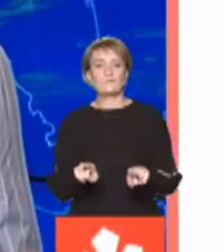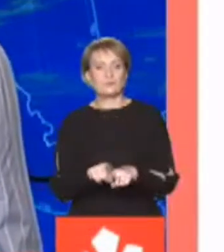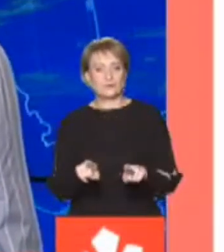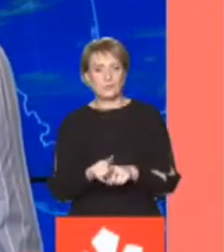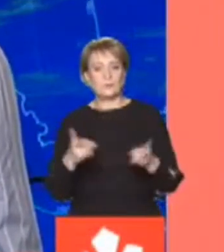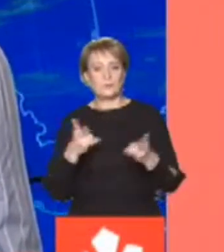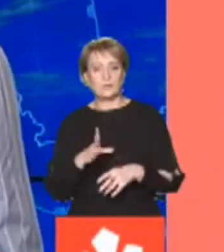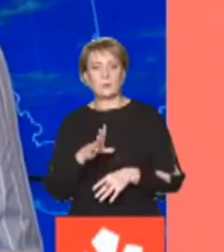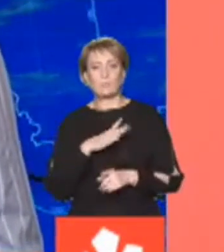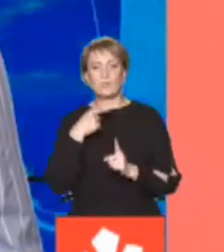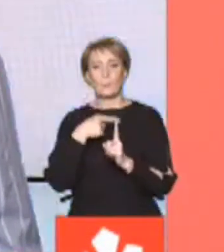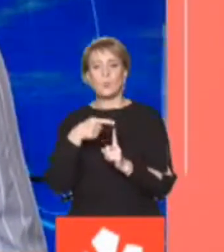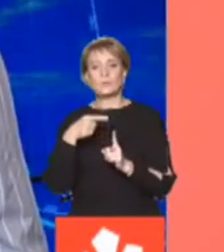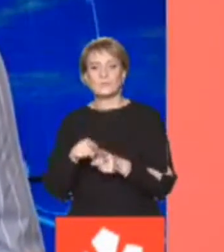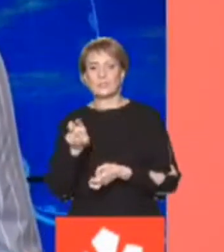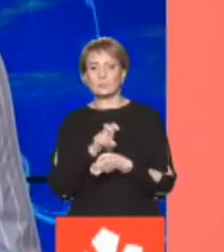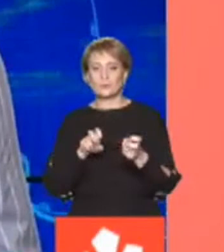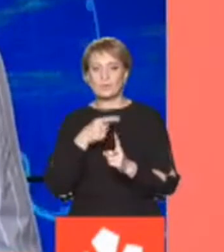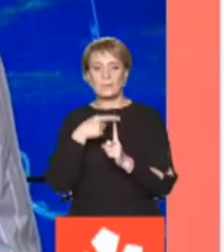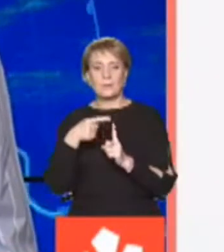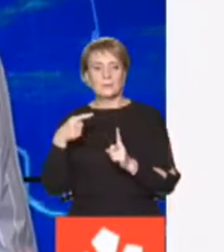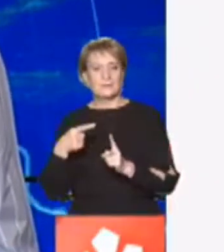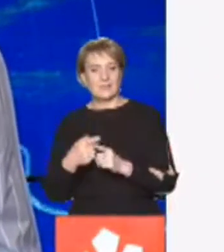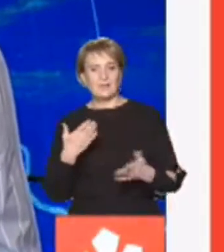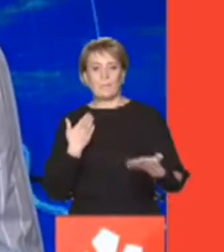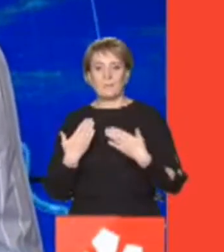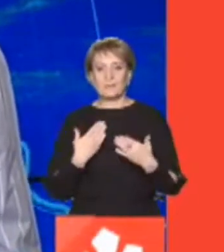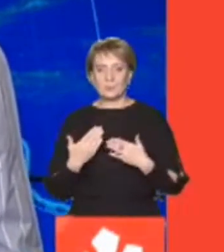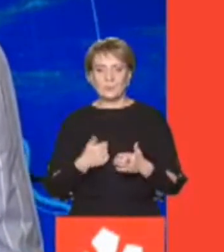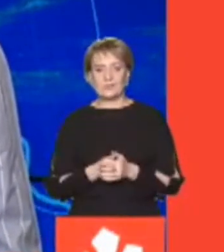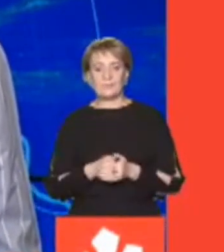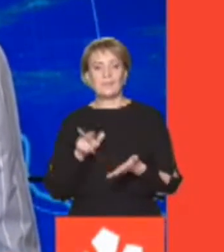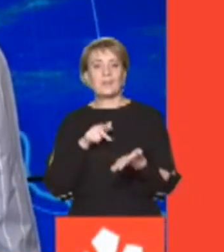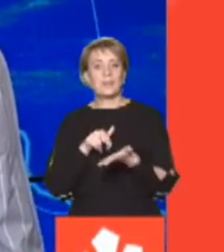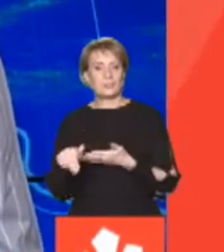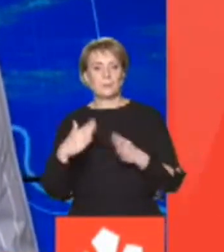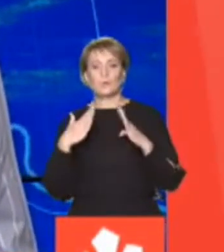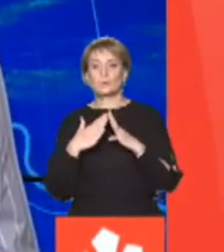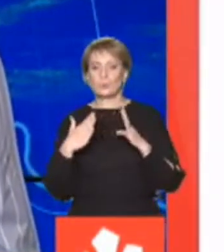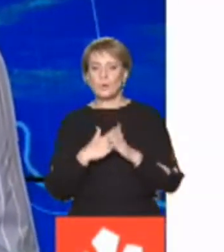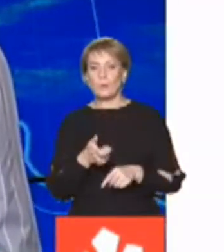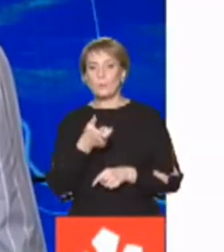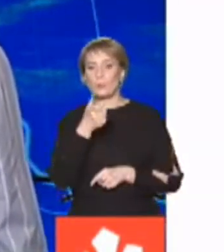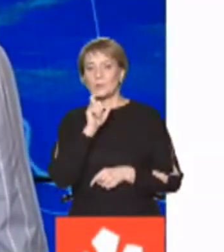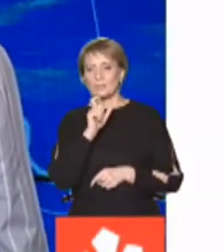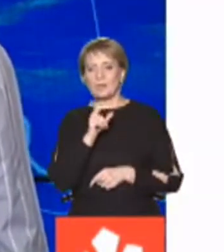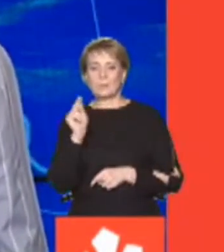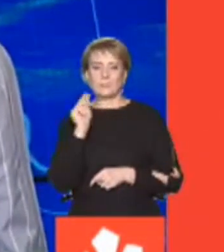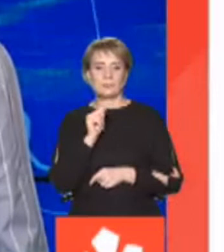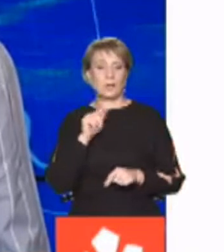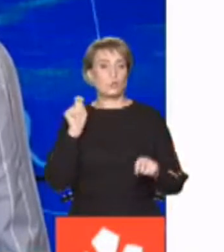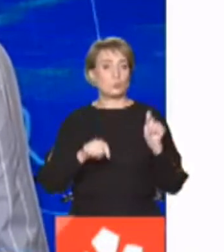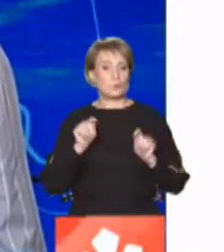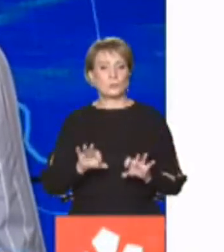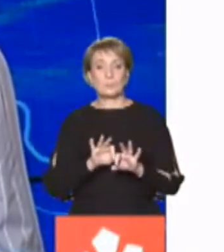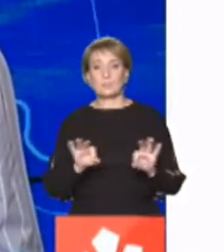бути позитивними, шукати позитивний підхід. Ну так, сидимо вдома, п'ємо от чай. Сніг, прекрасно, да. От дощ, прекрасно, як це там.